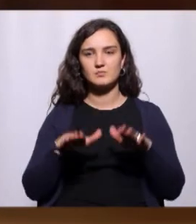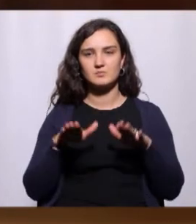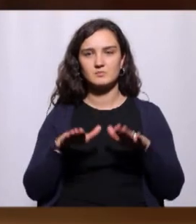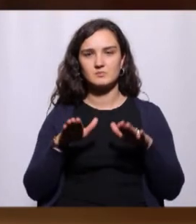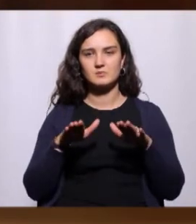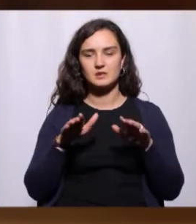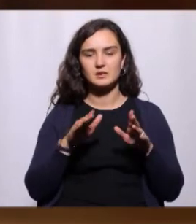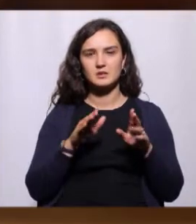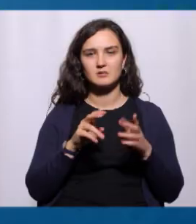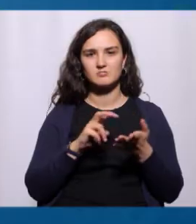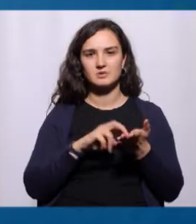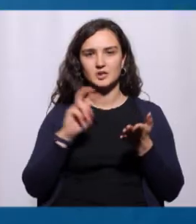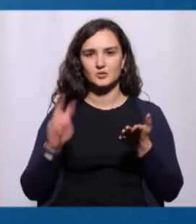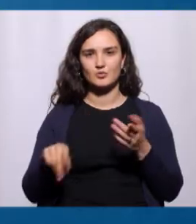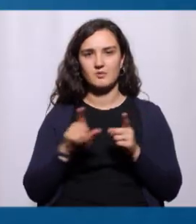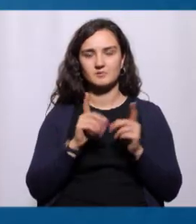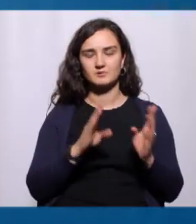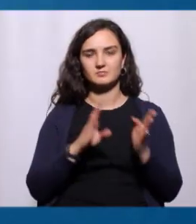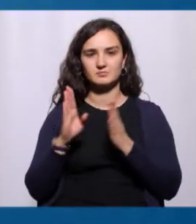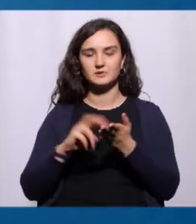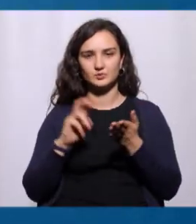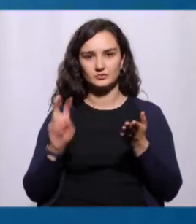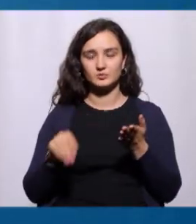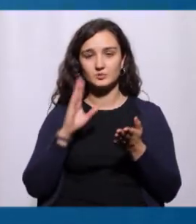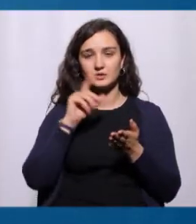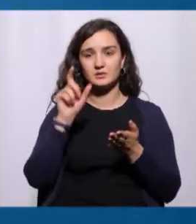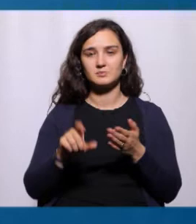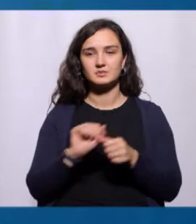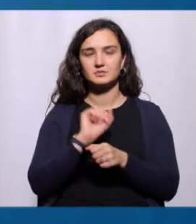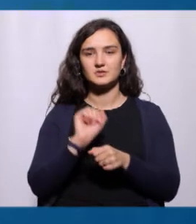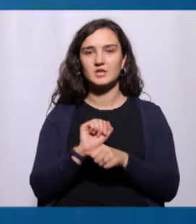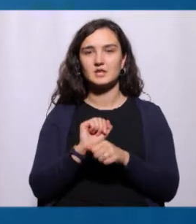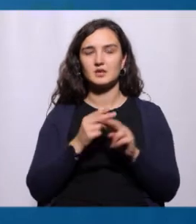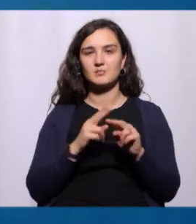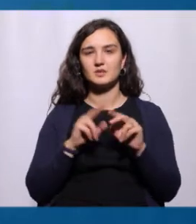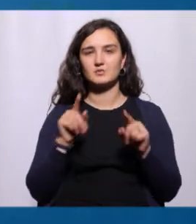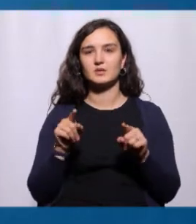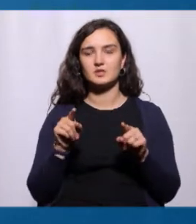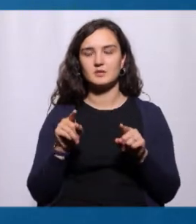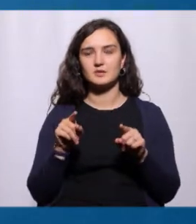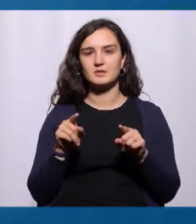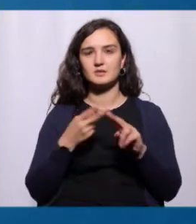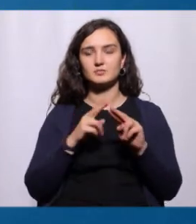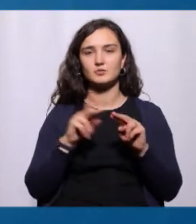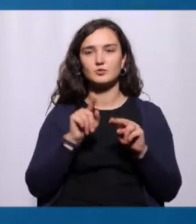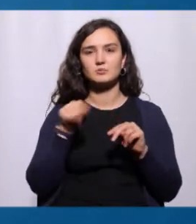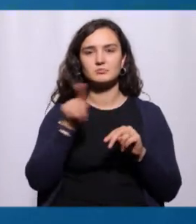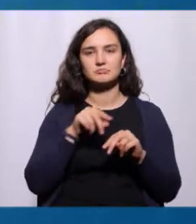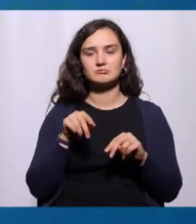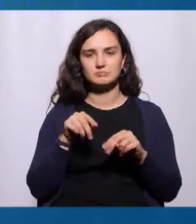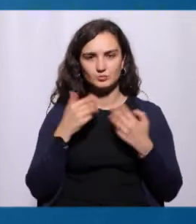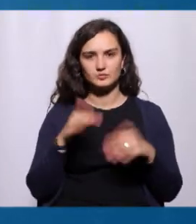თანამდებობიდან გადადგომა. Retire is when a person stops working, especially because they have reached